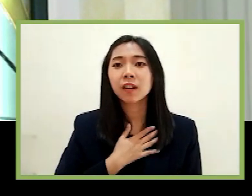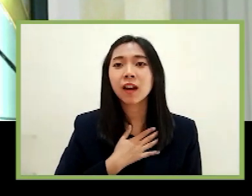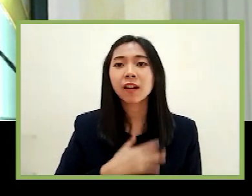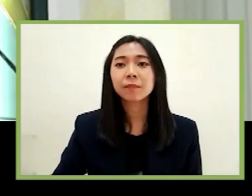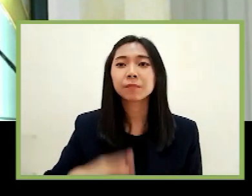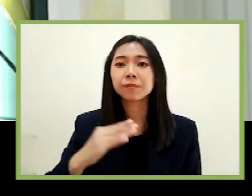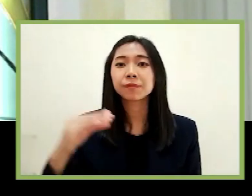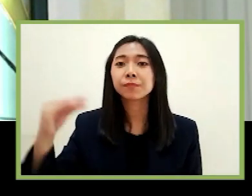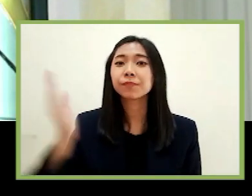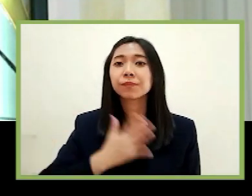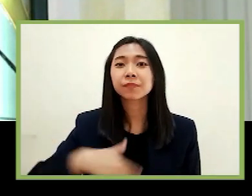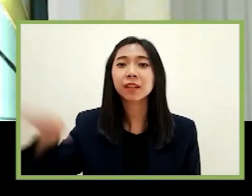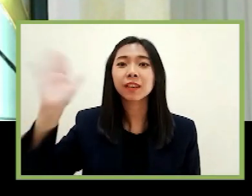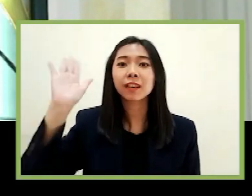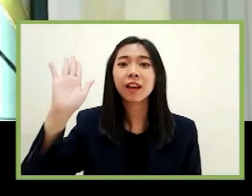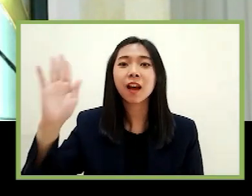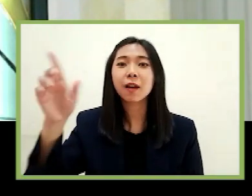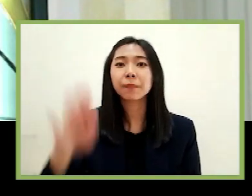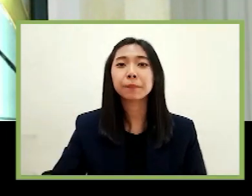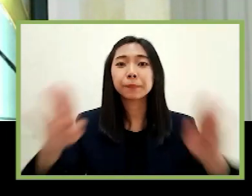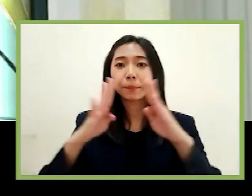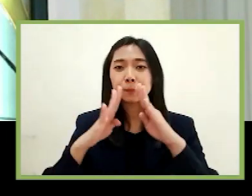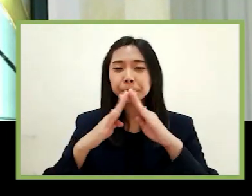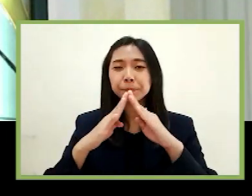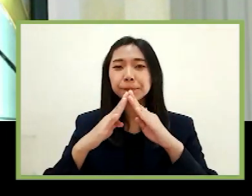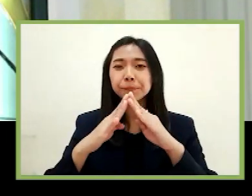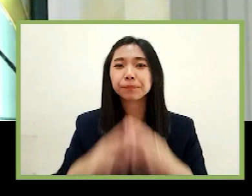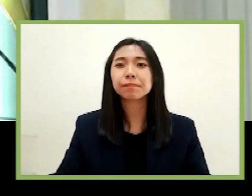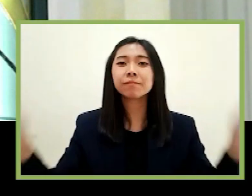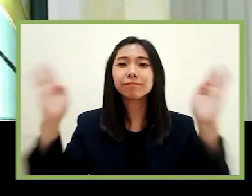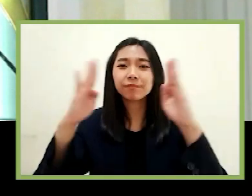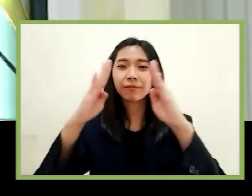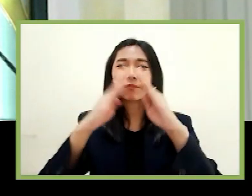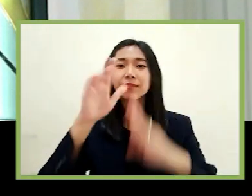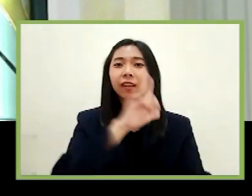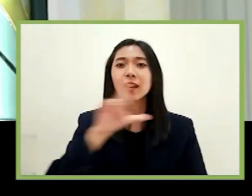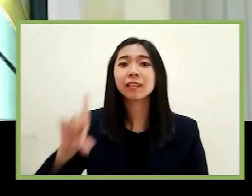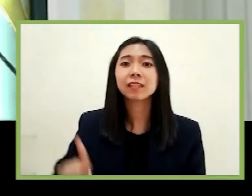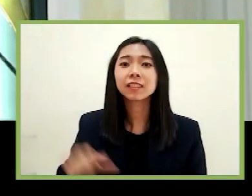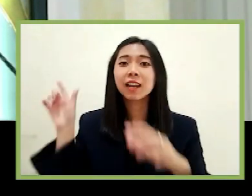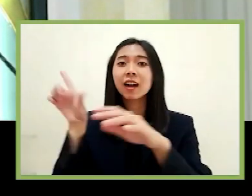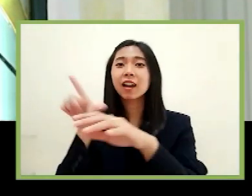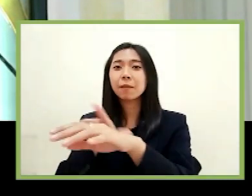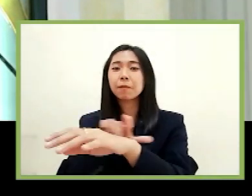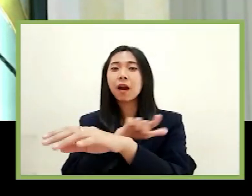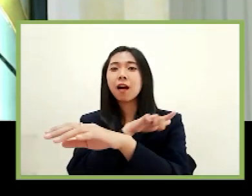dan ku terdiam di rumah Tuhan